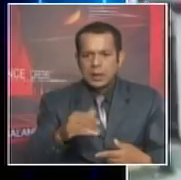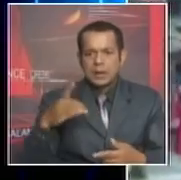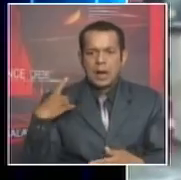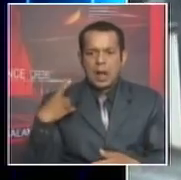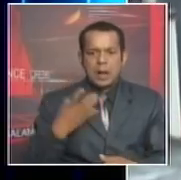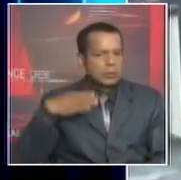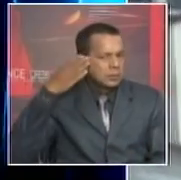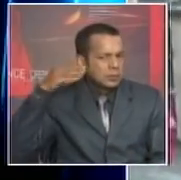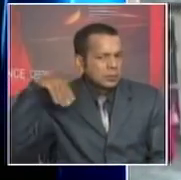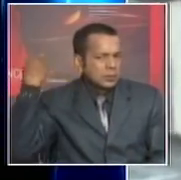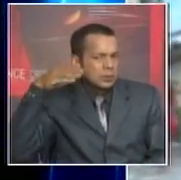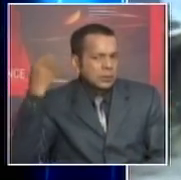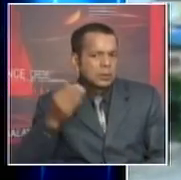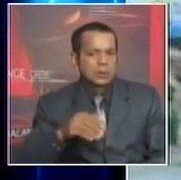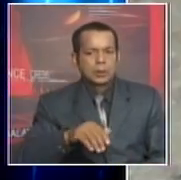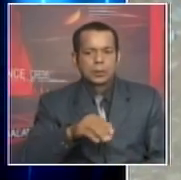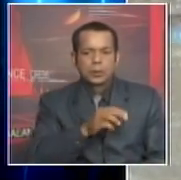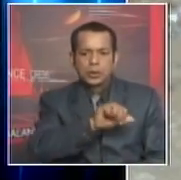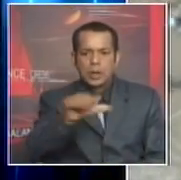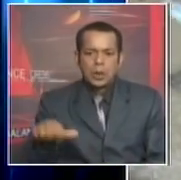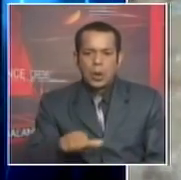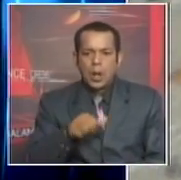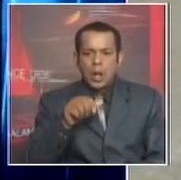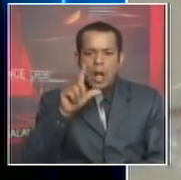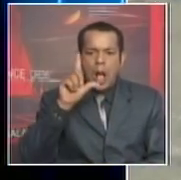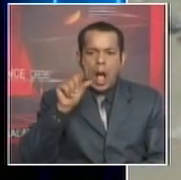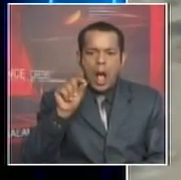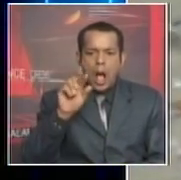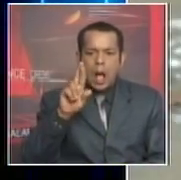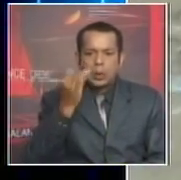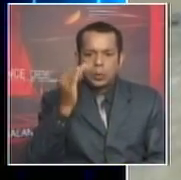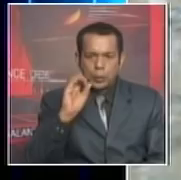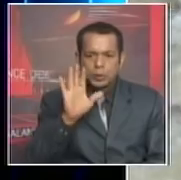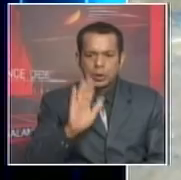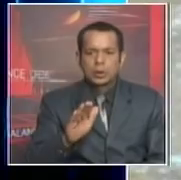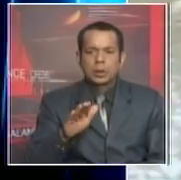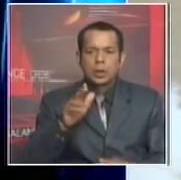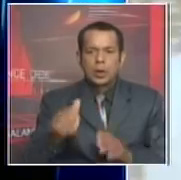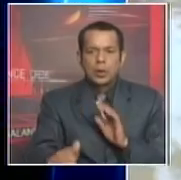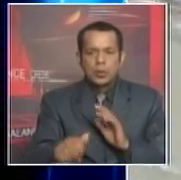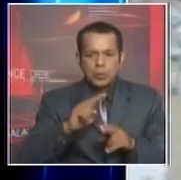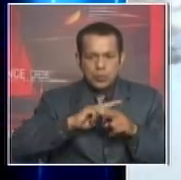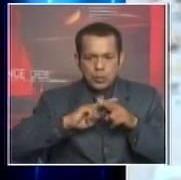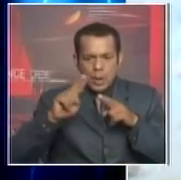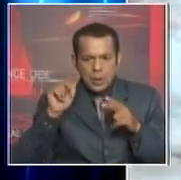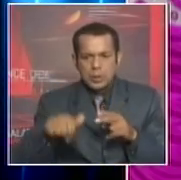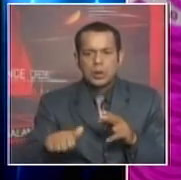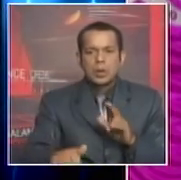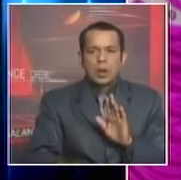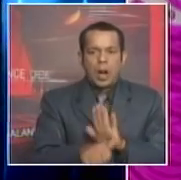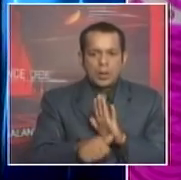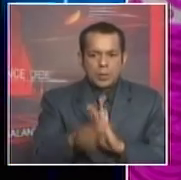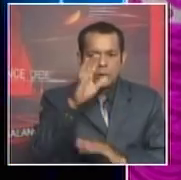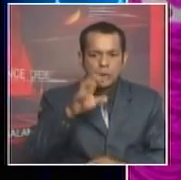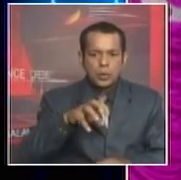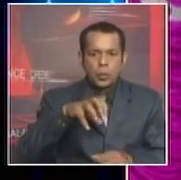ठेकेदारले आलटाल गरेको स्थानीयवासीको आरोप छ। सडक विस्तार योजना अनुसार अघि बढेको कार्य पर्याप्त बजेट बिना नै अघि सारिएकोमा